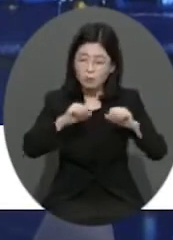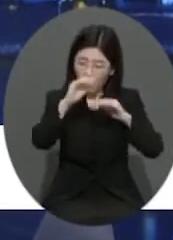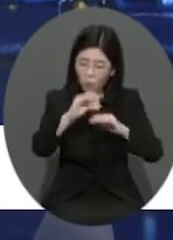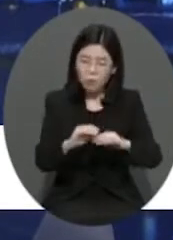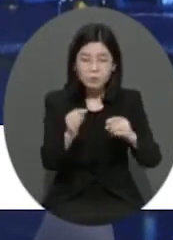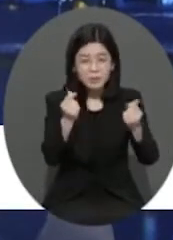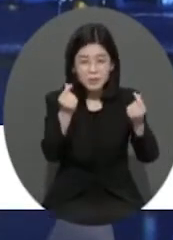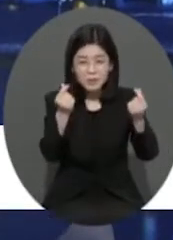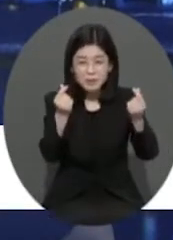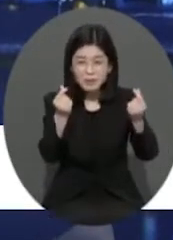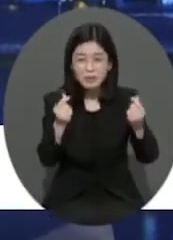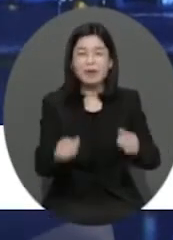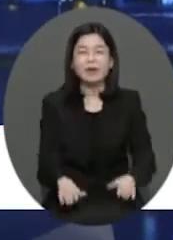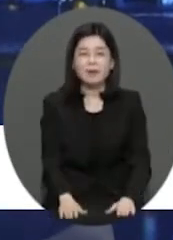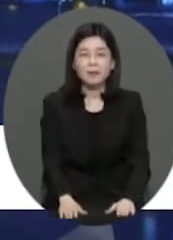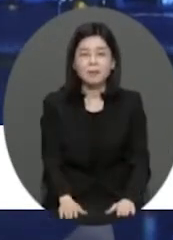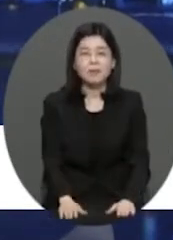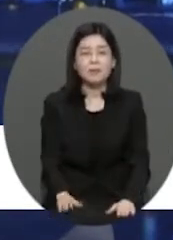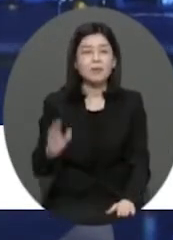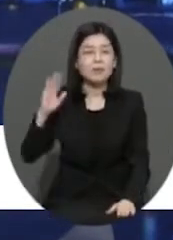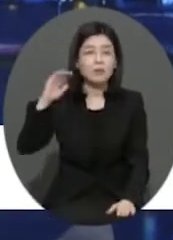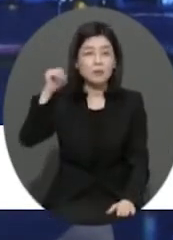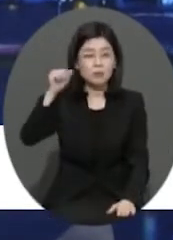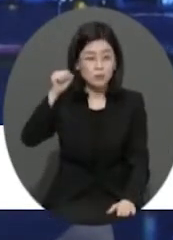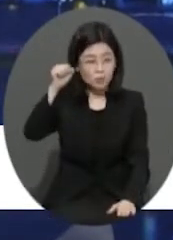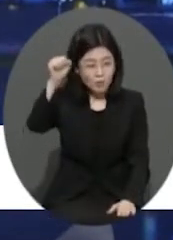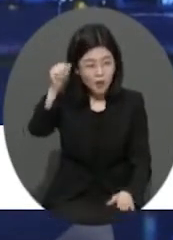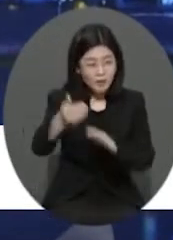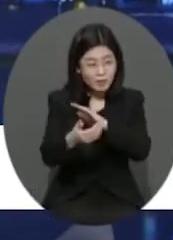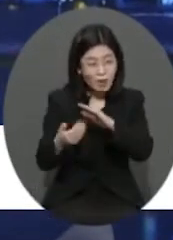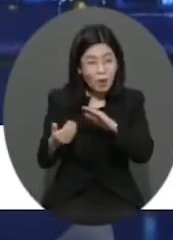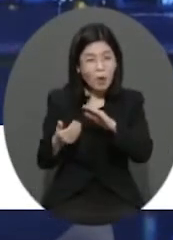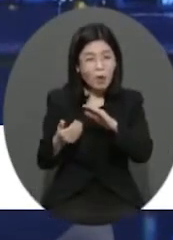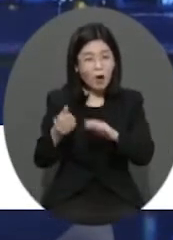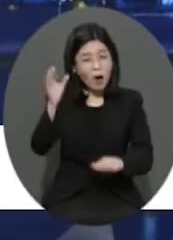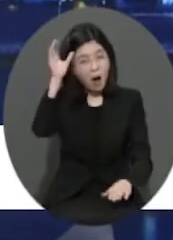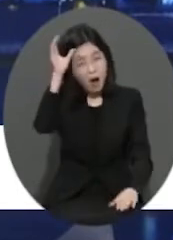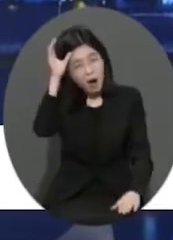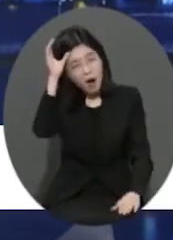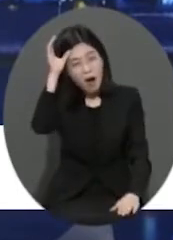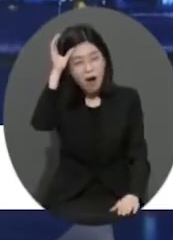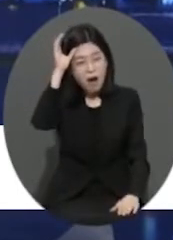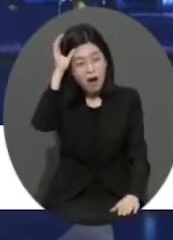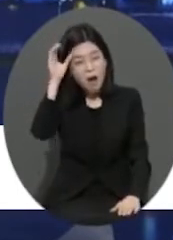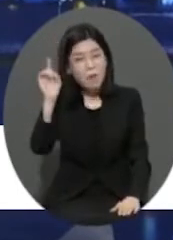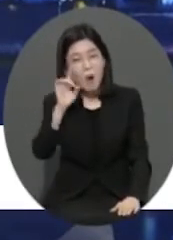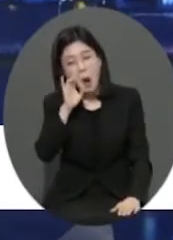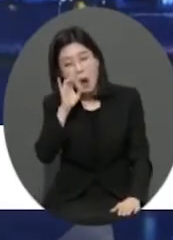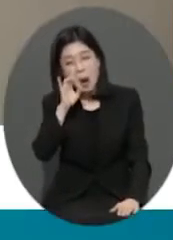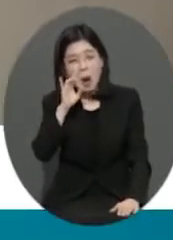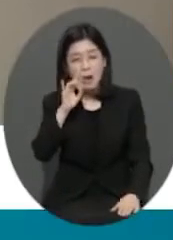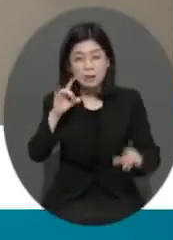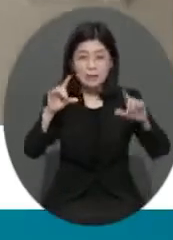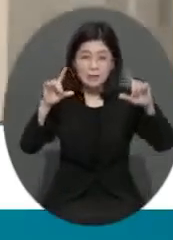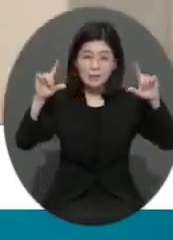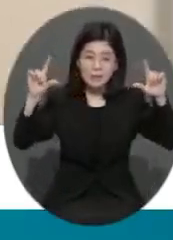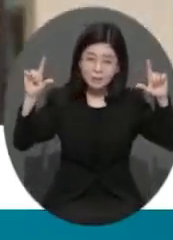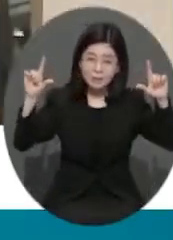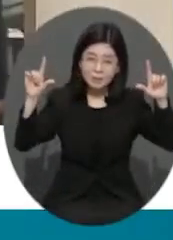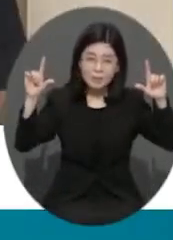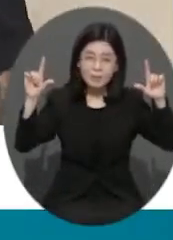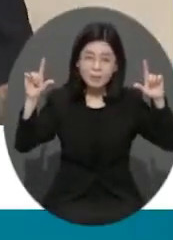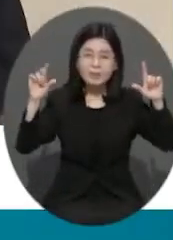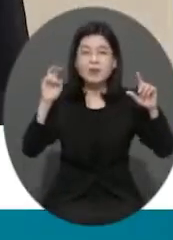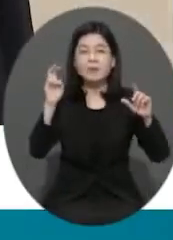아 우선 대선주자로 나오기까지의 기대감은 분명히 있기 때문에 극의 초반 지 주된 영향을 미칩니다 윤석렬 전 총장의 보여주는